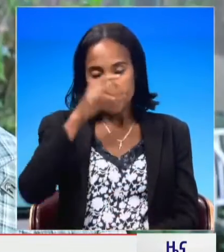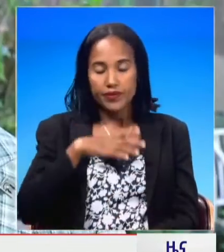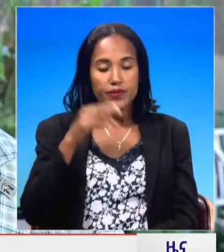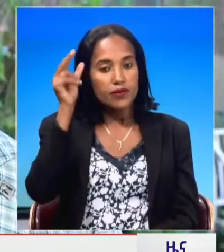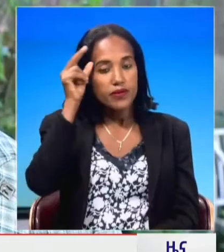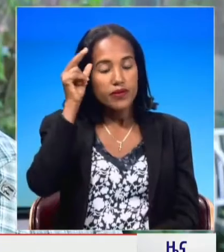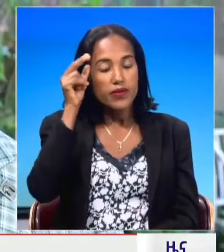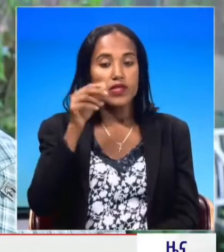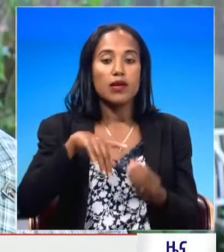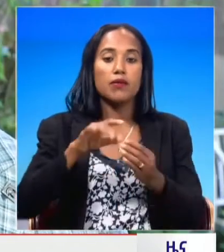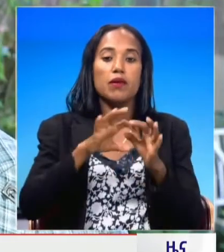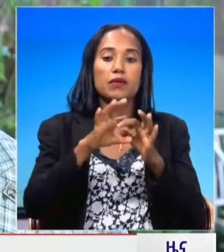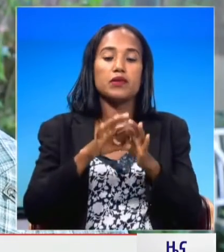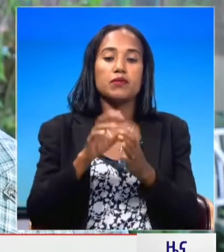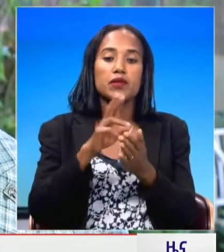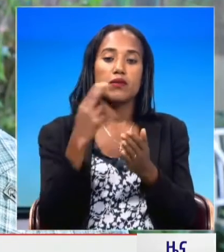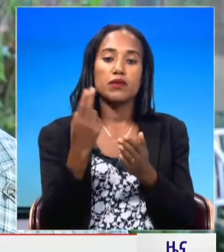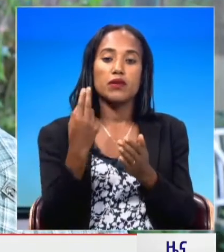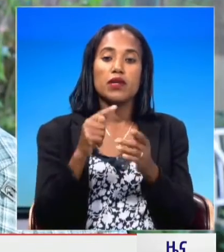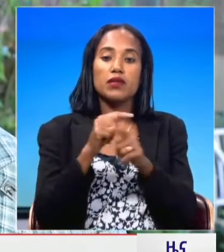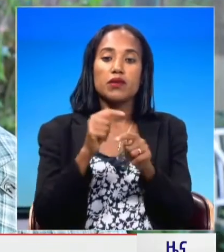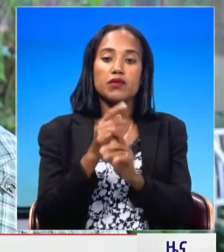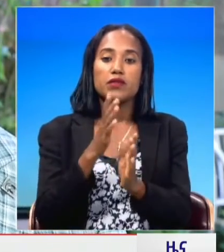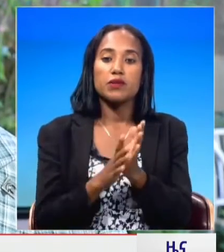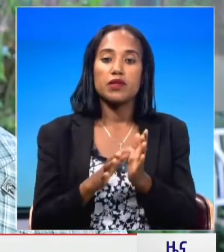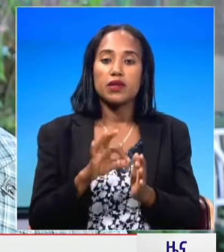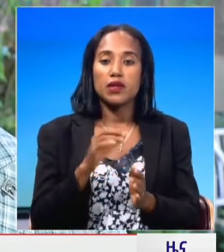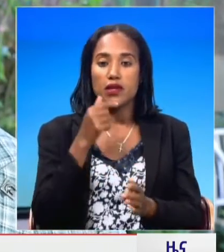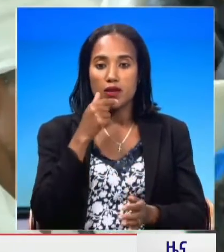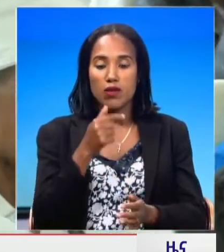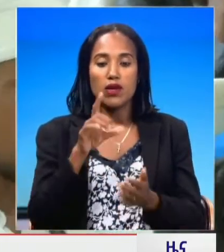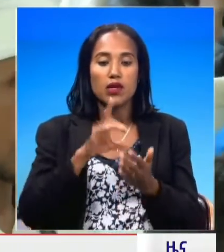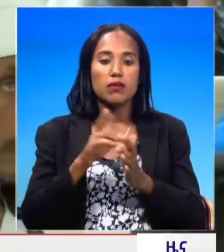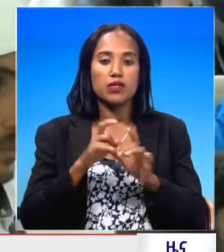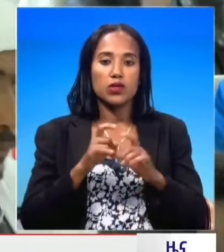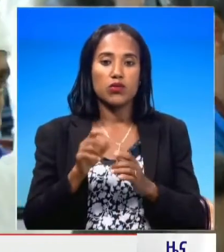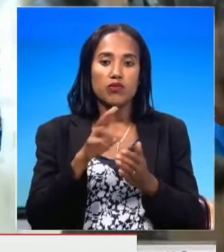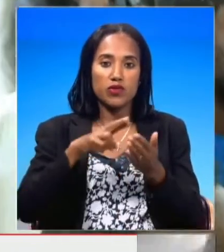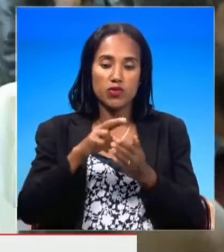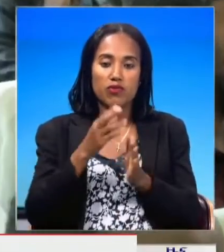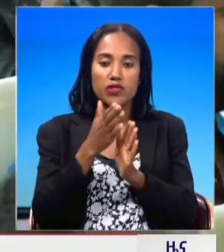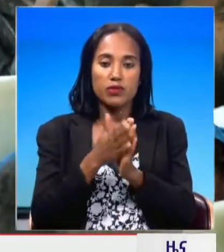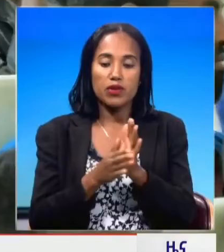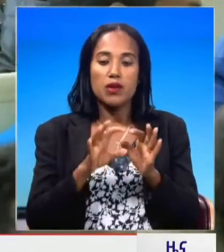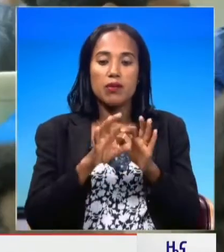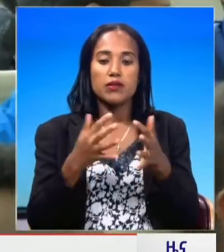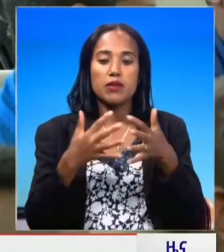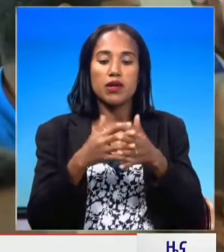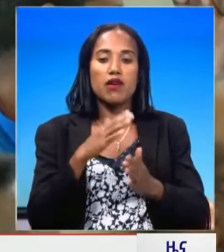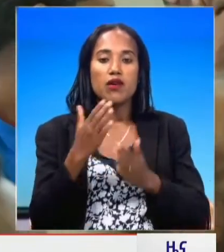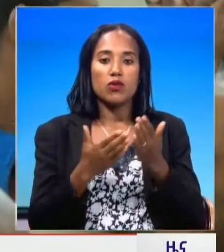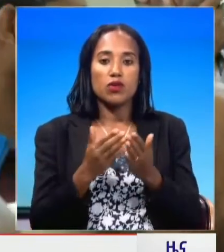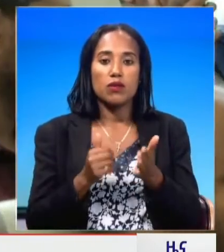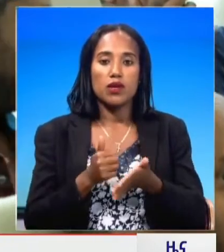ዩኒቨርሲቲ ለአካባቢው ማህበረሰብ የሚጠቅሙ ተግባራትን እያከናወነ እንደሚገኝ ጠቅሰዋል። ከተማ አስተዳደሩ ዩኒቨርሲቲው የሚያከናውነውን የማህበረሰብ አቀፍ አገልግሎት